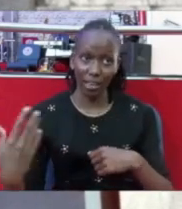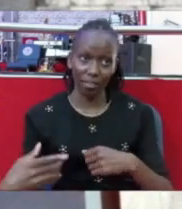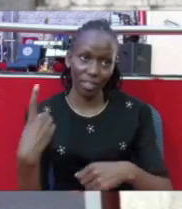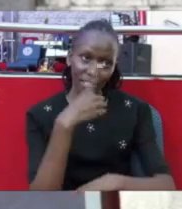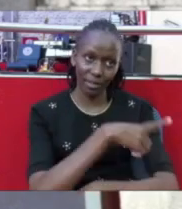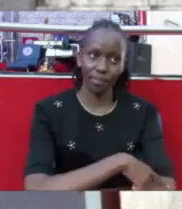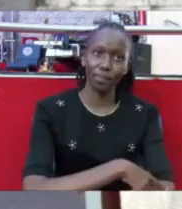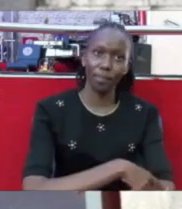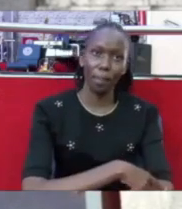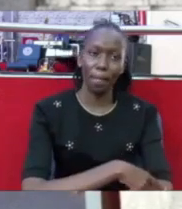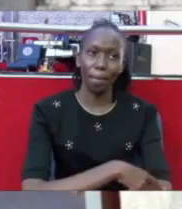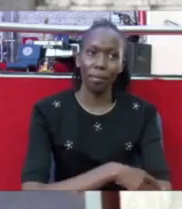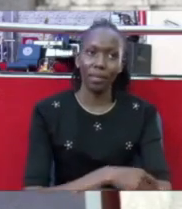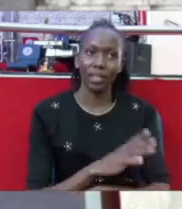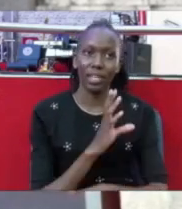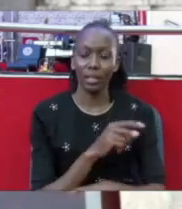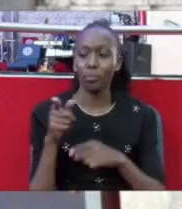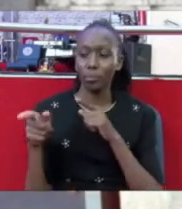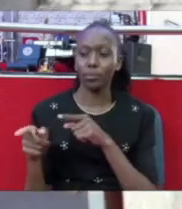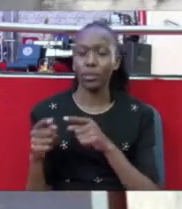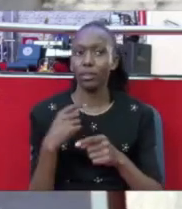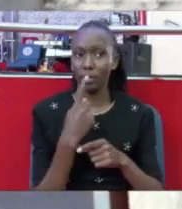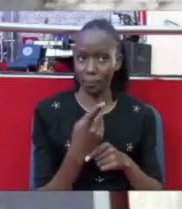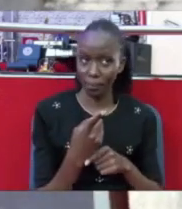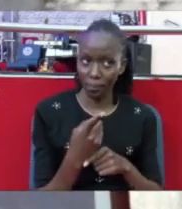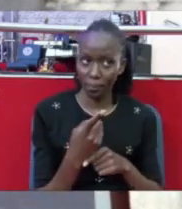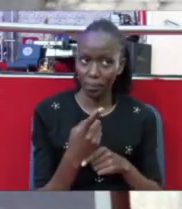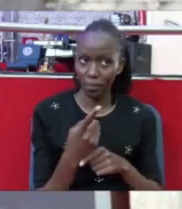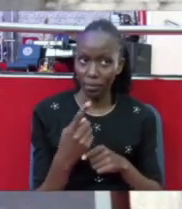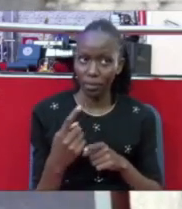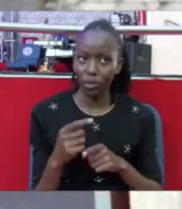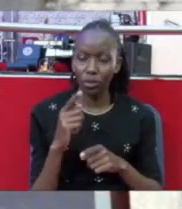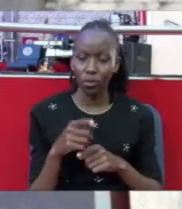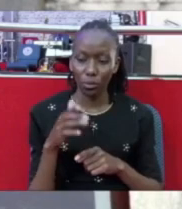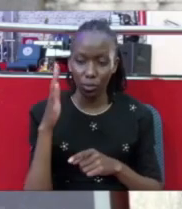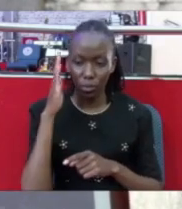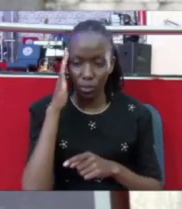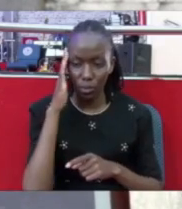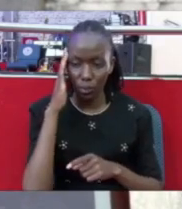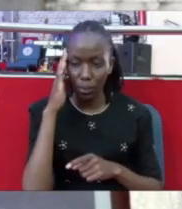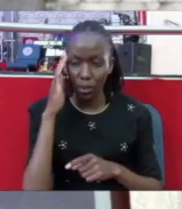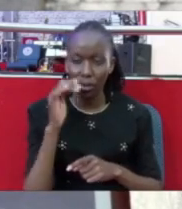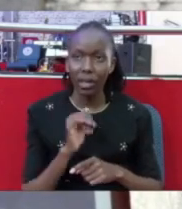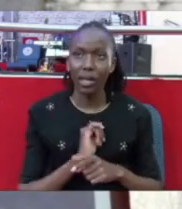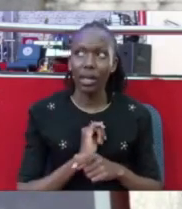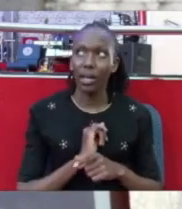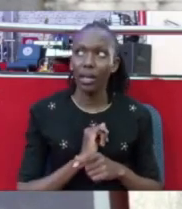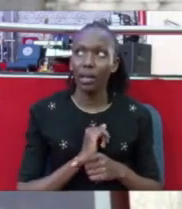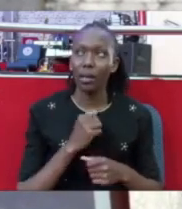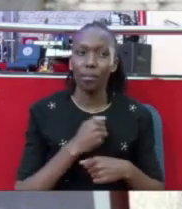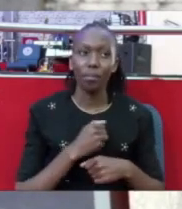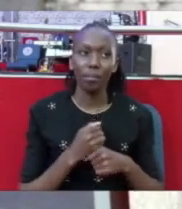siku? And he told me. Na akaniambia. And I said, do you know that you are making in a day the minimum